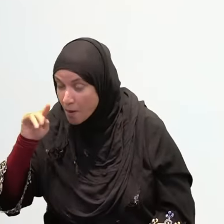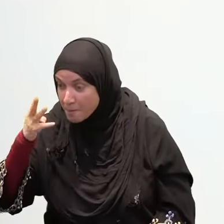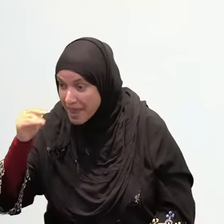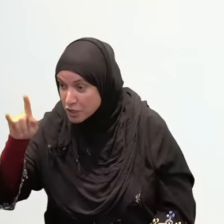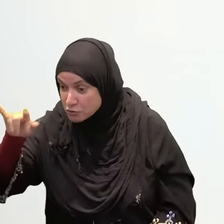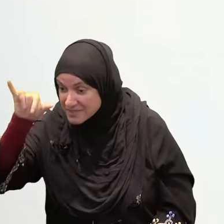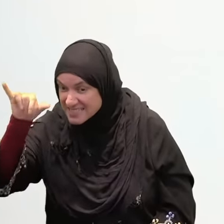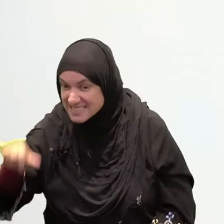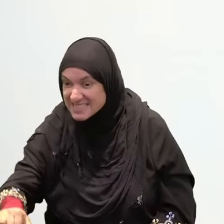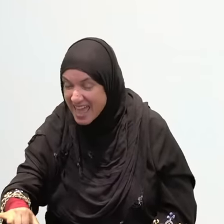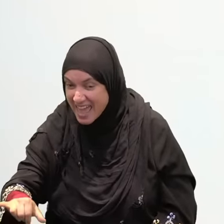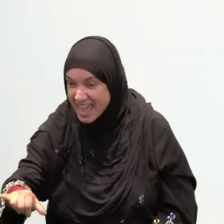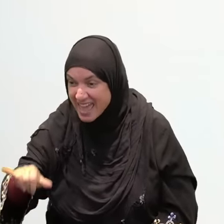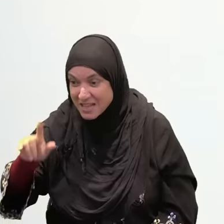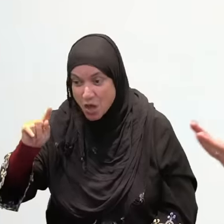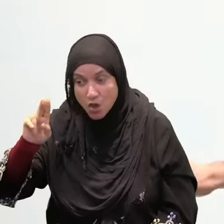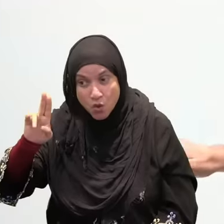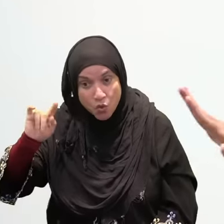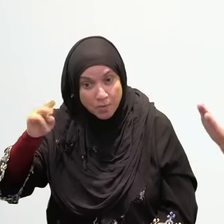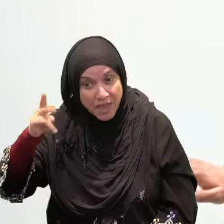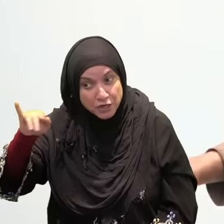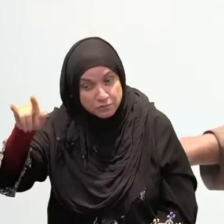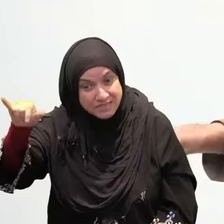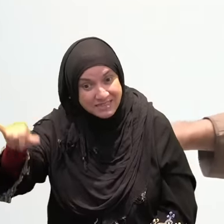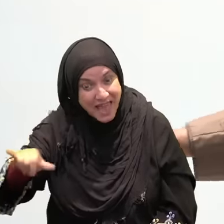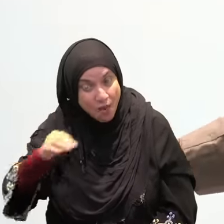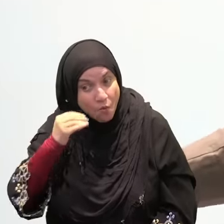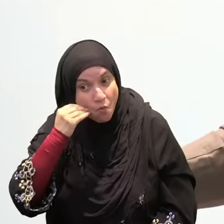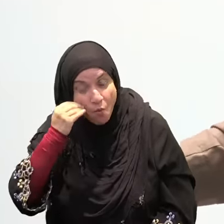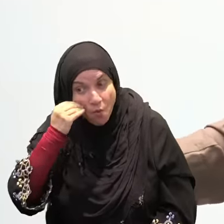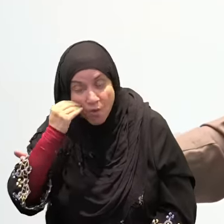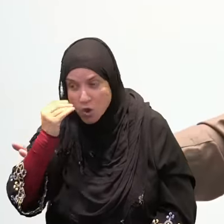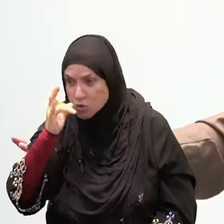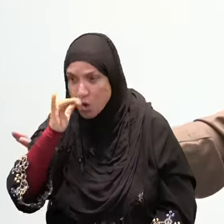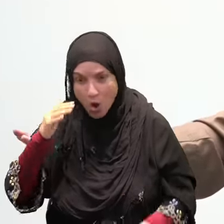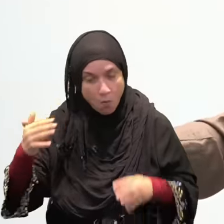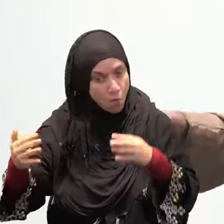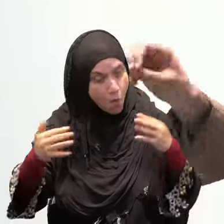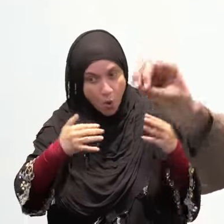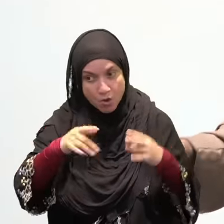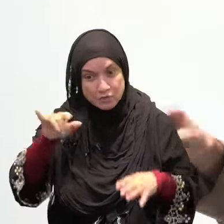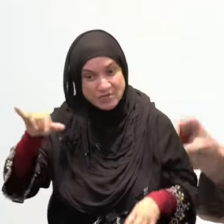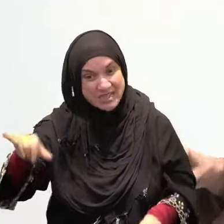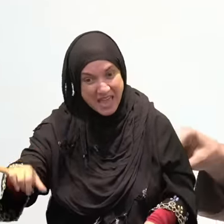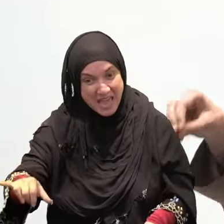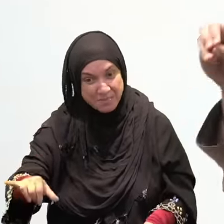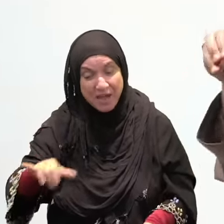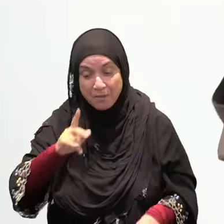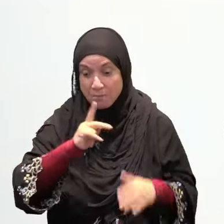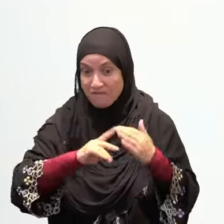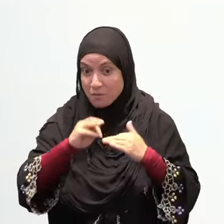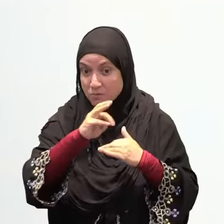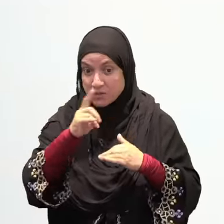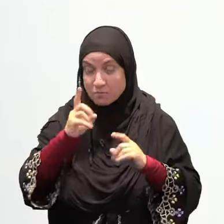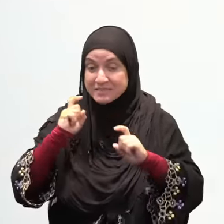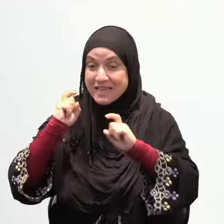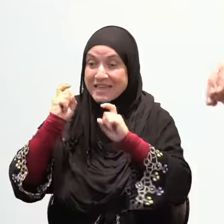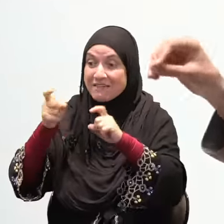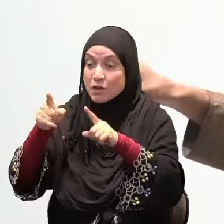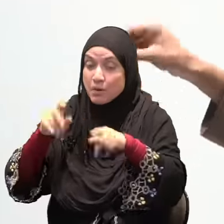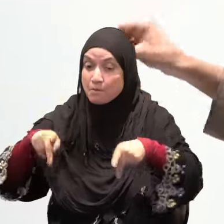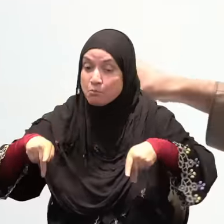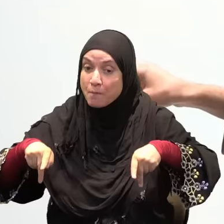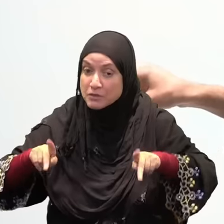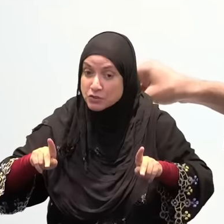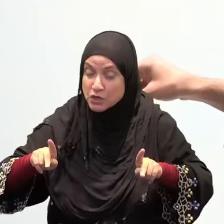anhu, was sick. And the Prophet ﷺ gave him permission to stay back. And on the day of Badr, when the Muslims won the Battle of